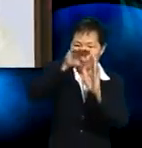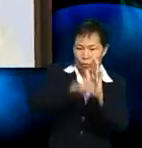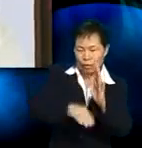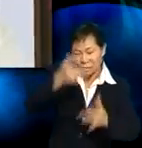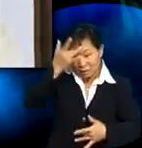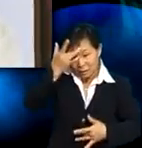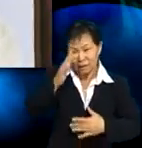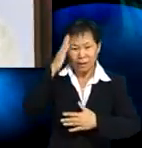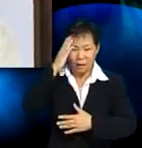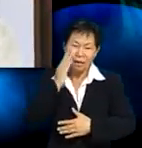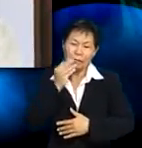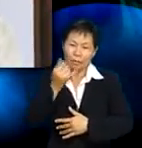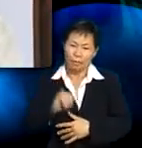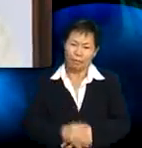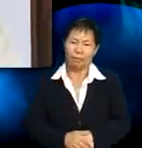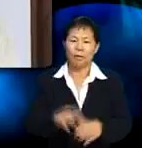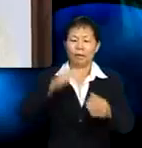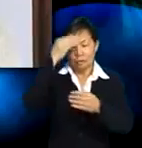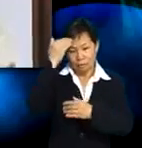kesakitan dialami